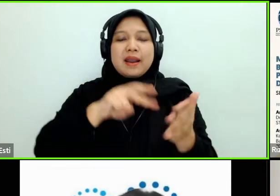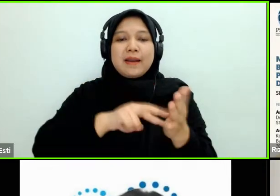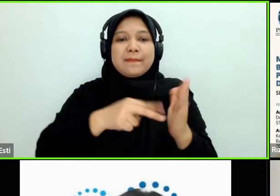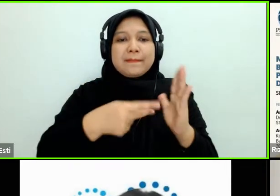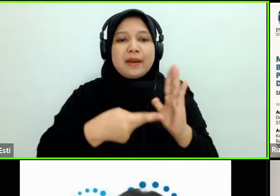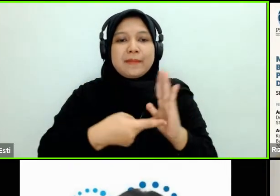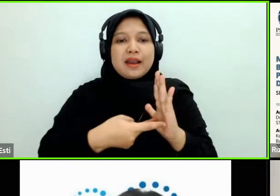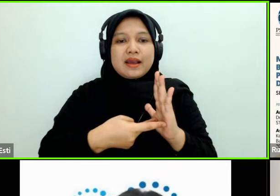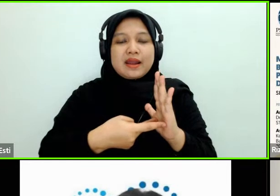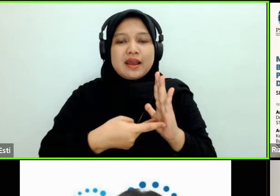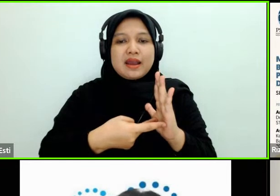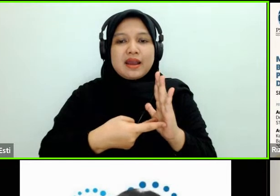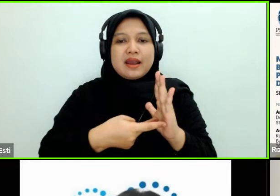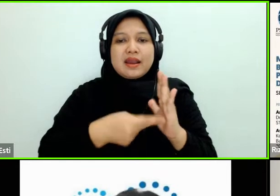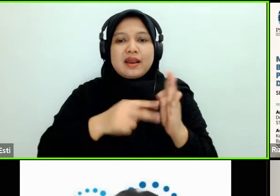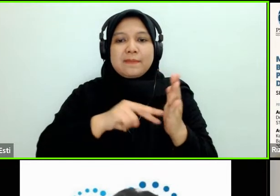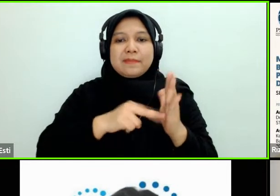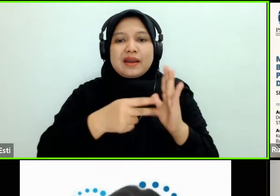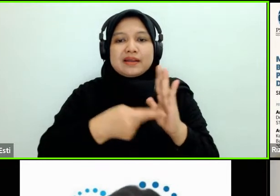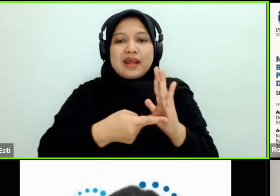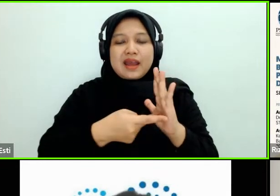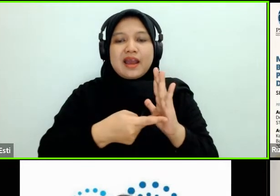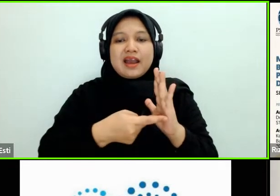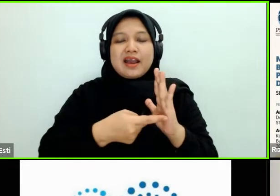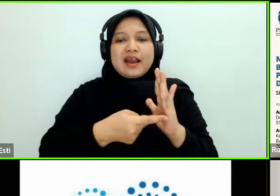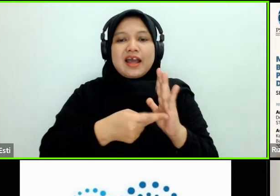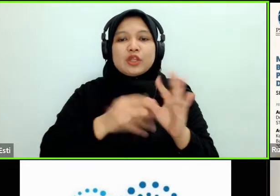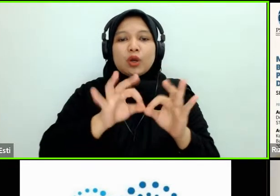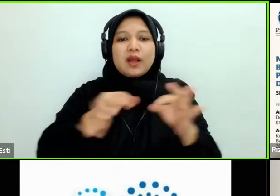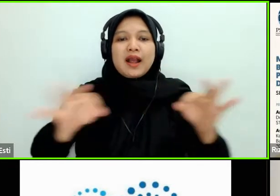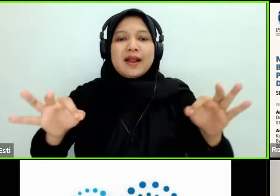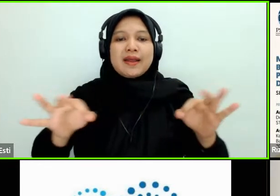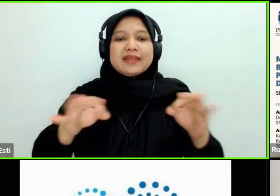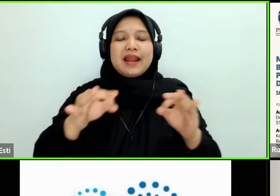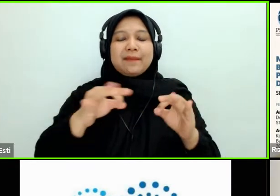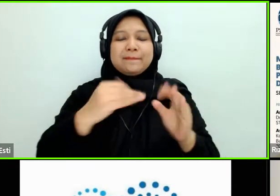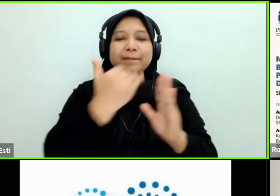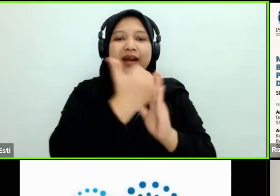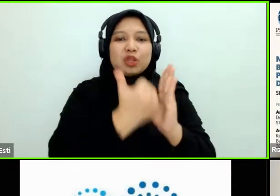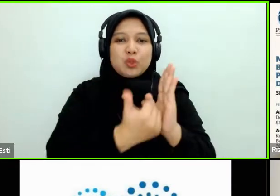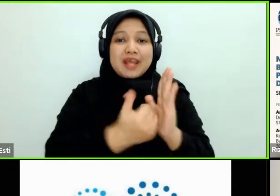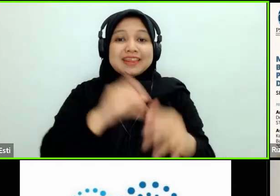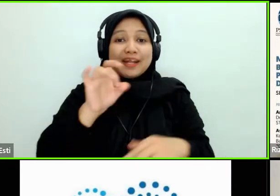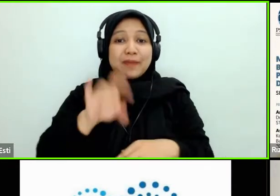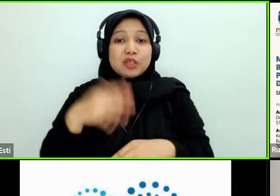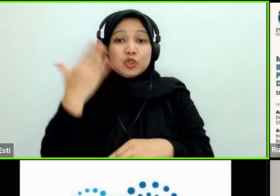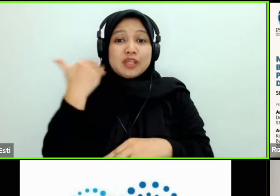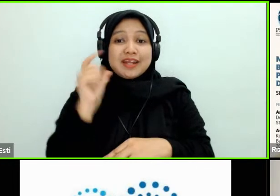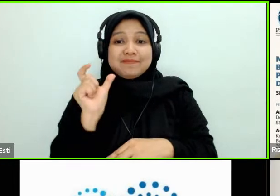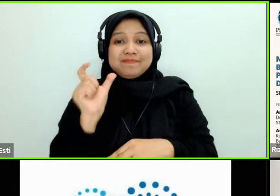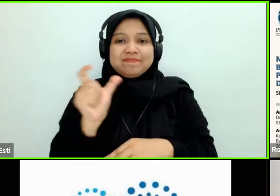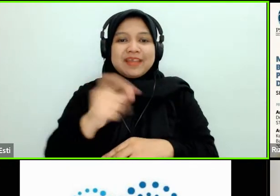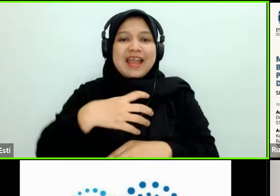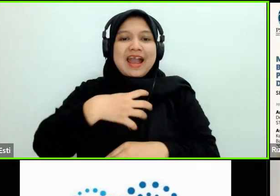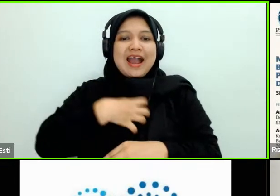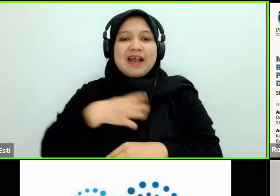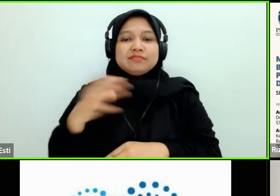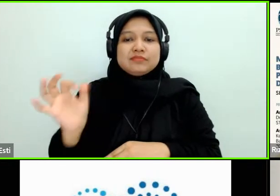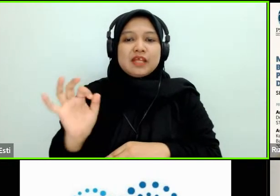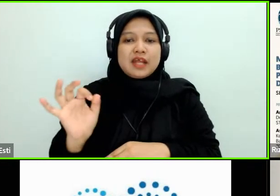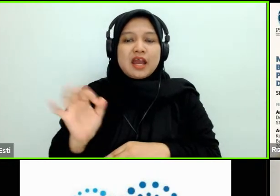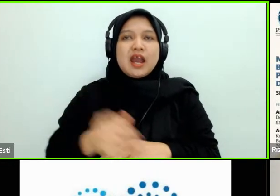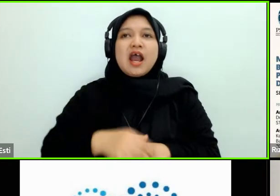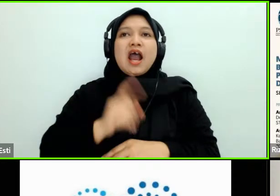apa frasa dalam peraturan termasuk tadi soal tanpa ha yang kalau dihukum mungkin